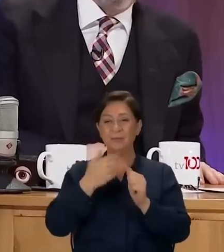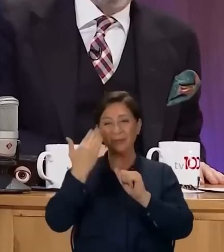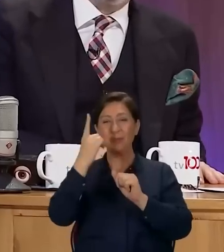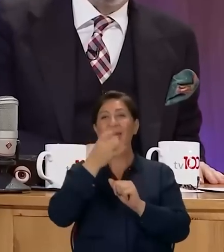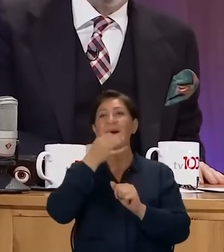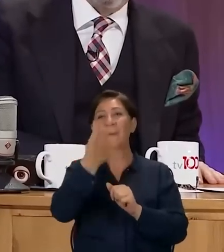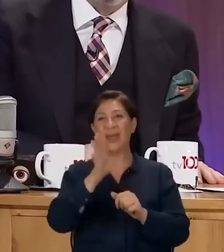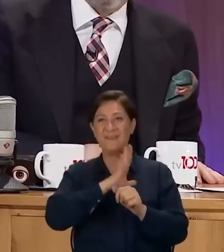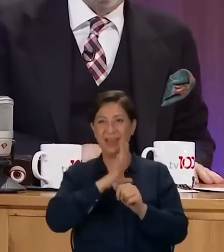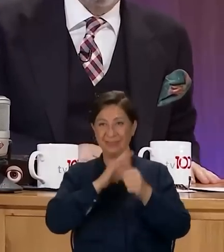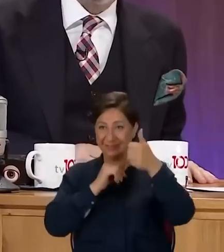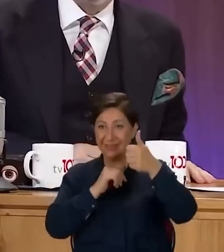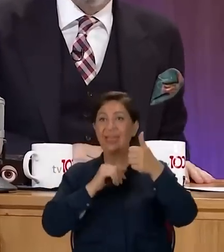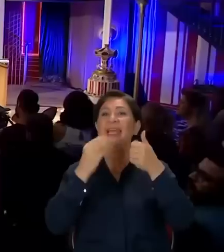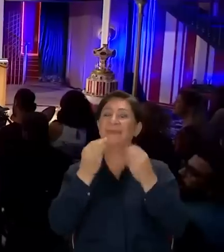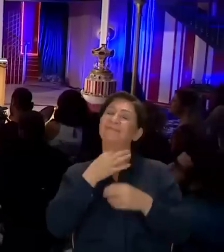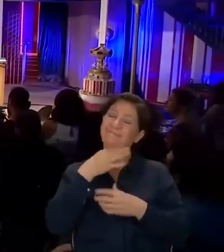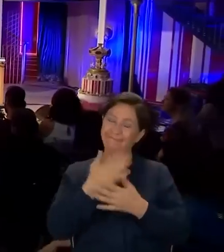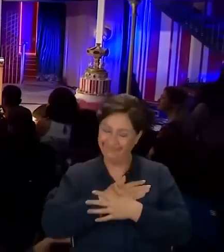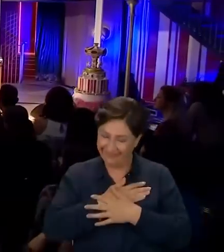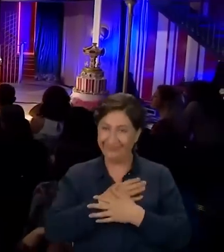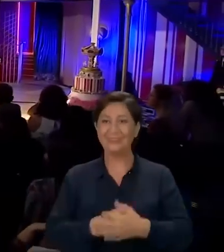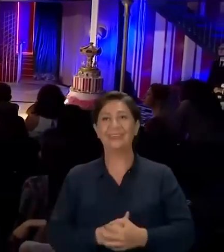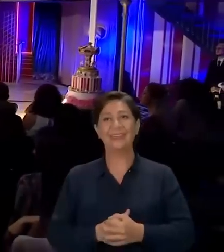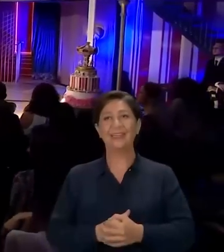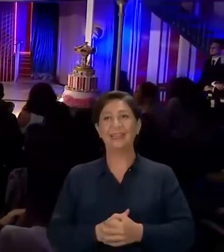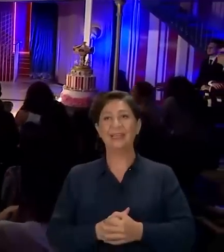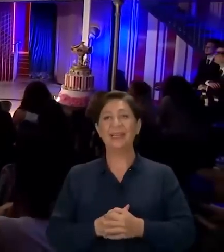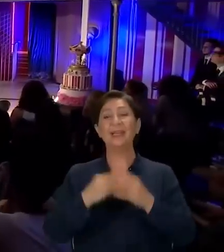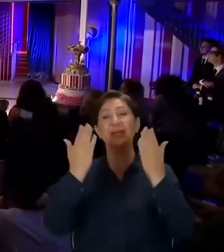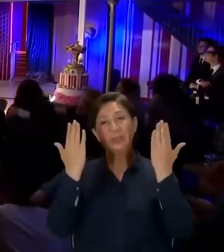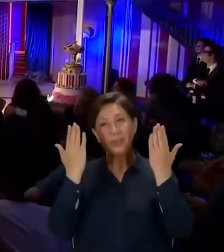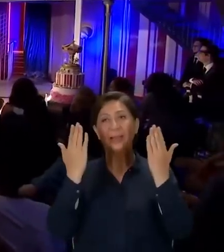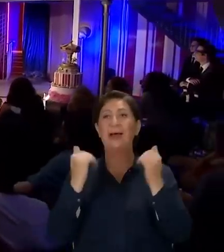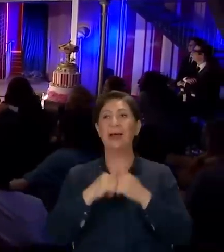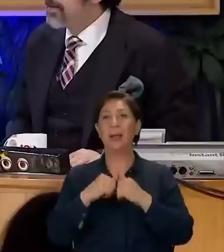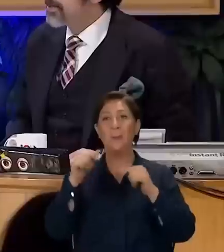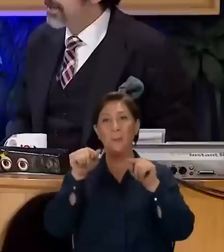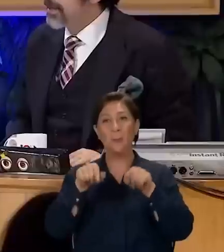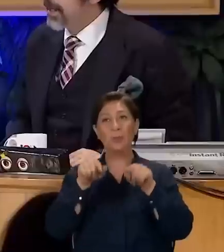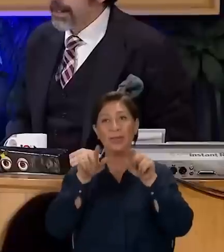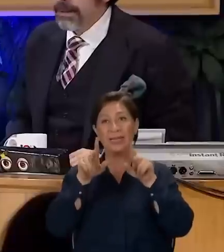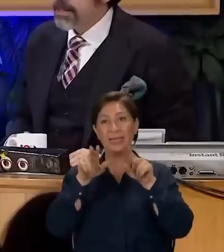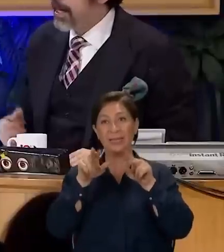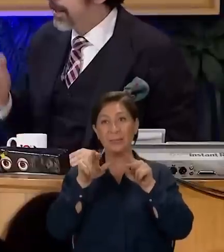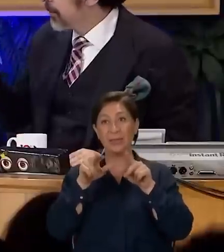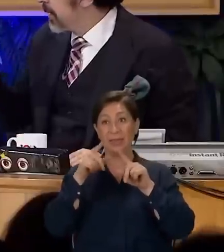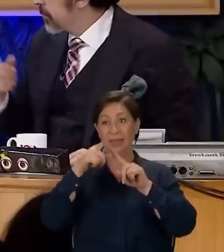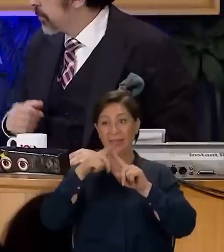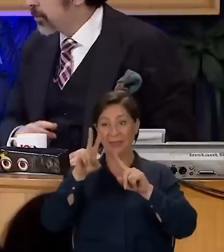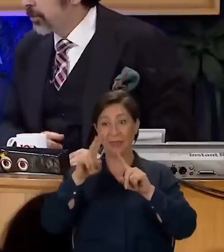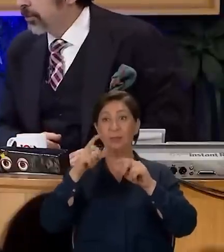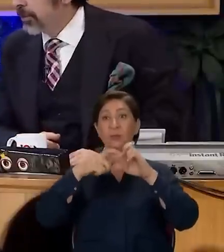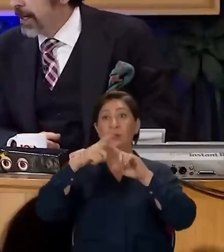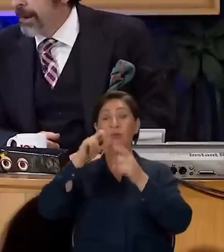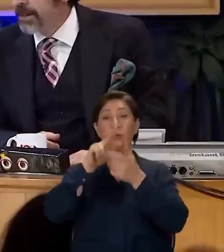bir haber bülteninde vardı ama iyi ki var ve şimdi inşallah böyle bir karar alırsa Radyo